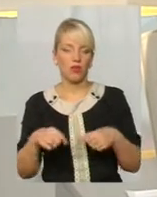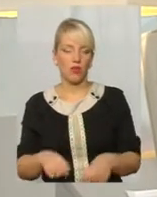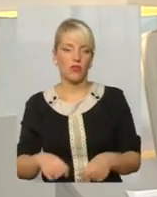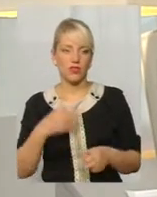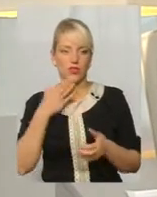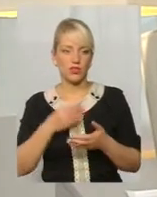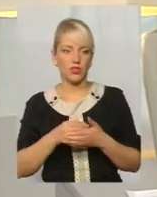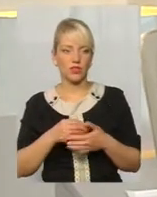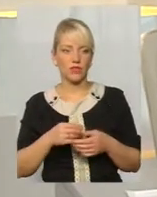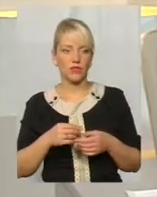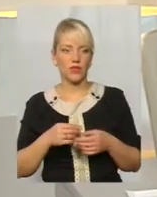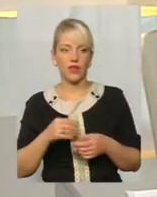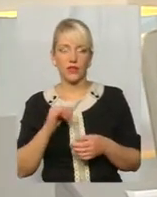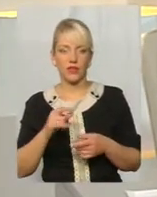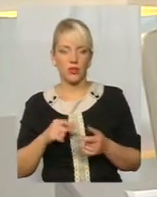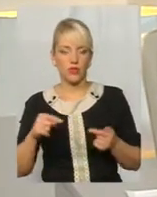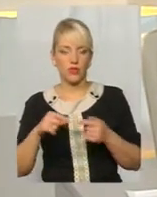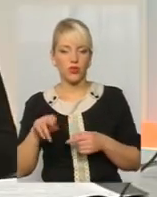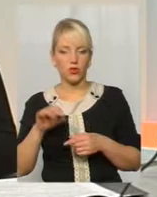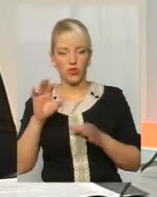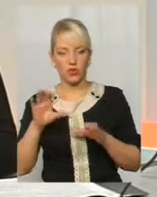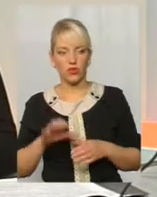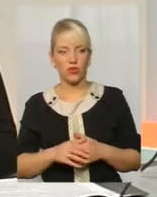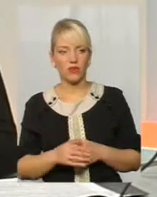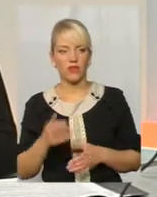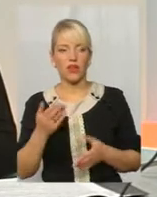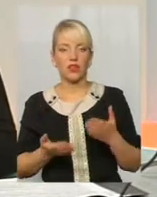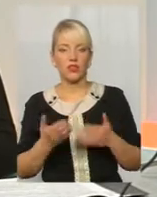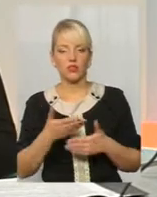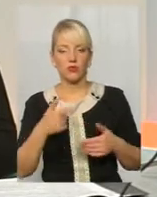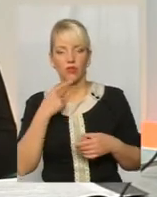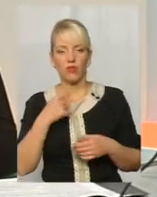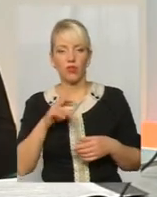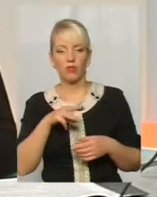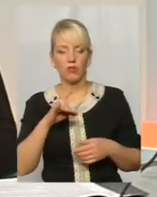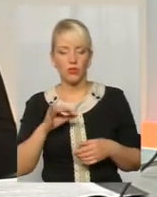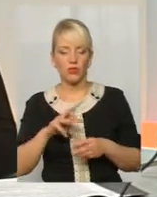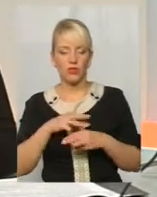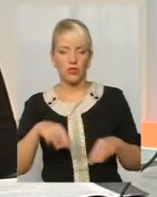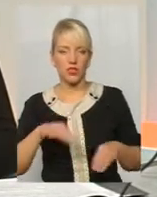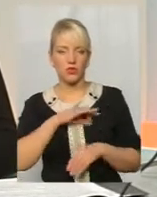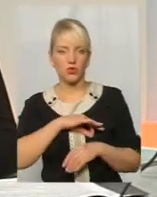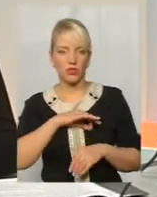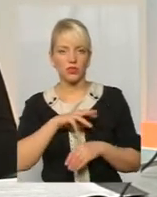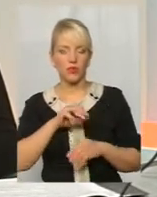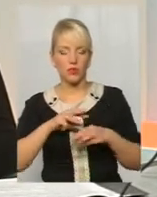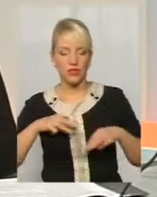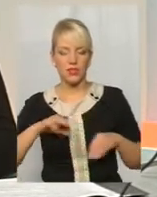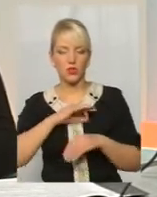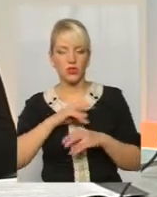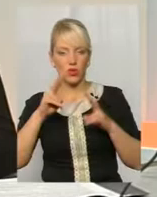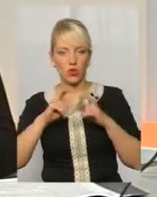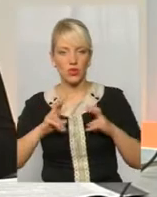свої правильно і відповідно до законодавства? Так, якщо ми говорили про Міністерство юстиції, то Міністерство юстиції розглядає скарги